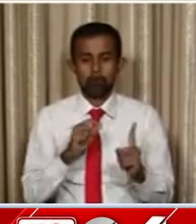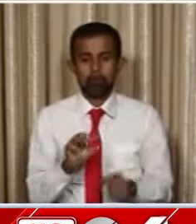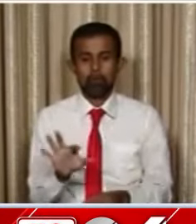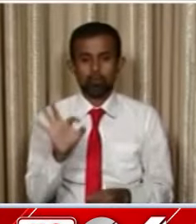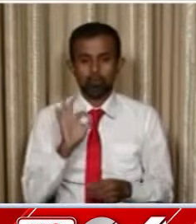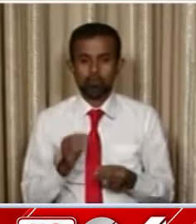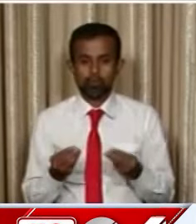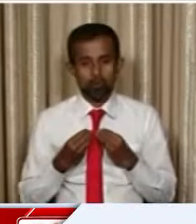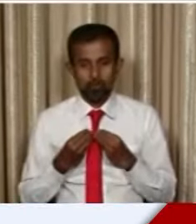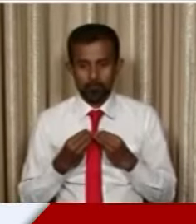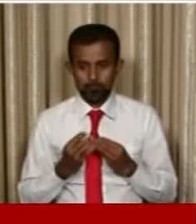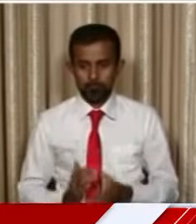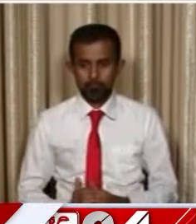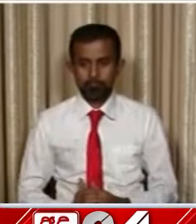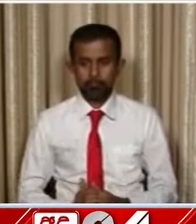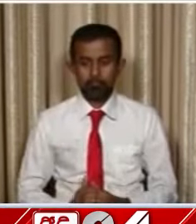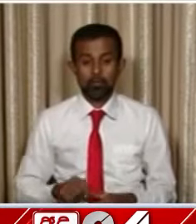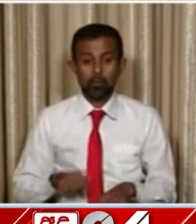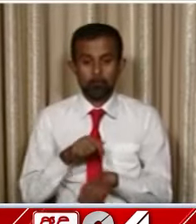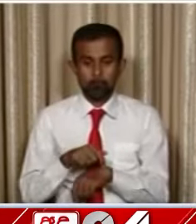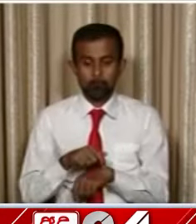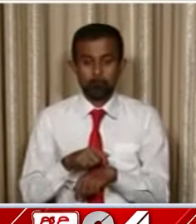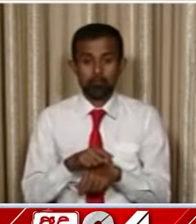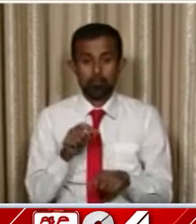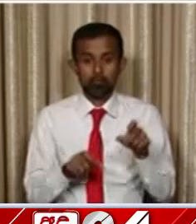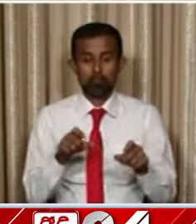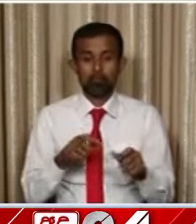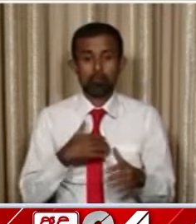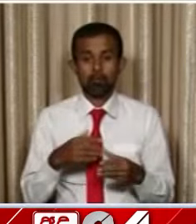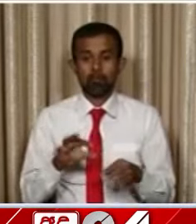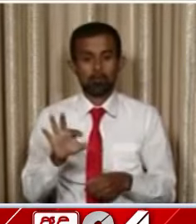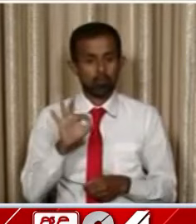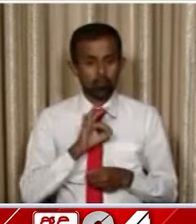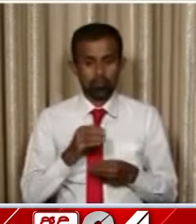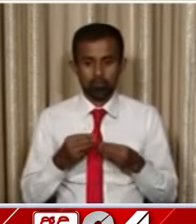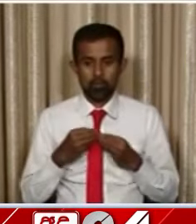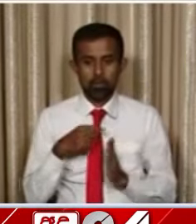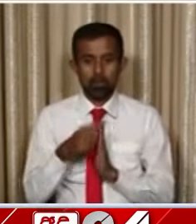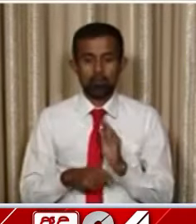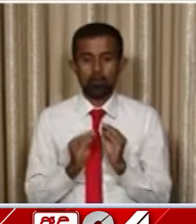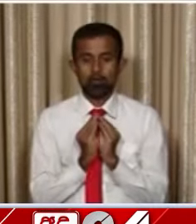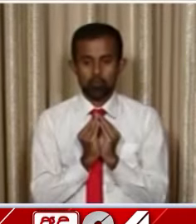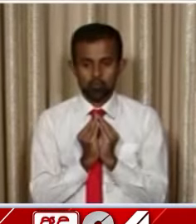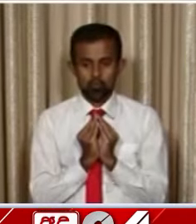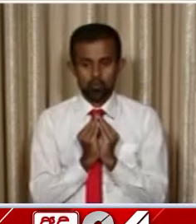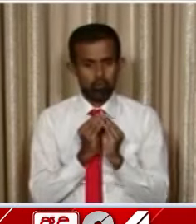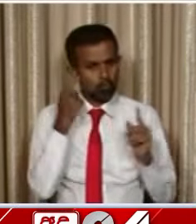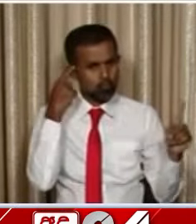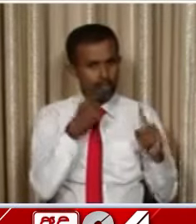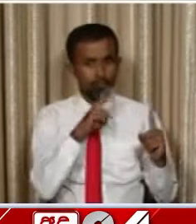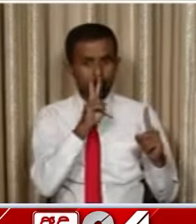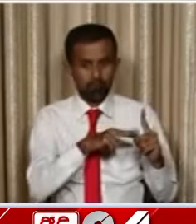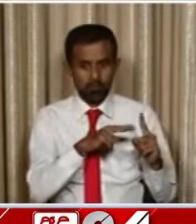කර ගන්නා ලදී. මේ අවස්ථාවේදී ජනතා මා තෝරාපත් කරනු ලැබුවේ ශ්‍රී ලංකා පොදුජන පෙරමුණ කෙරෙහි විශ්වාසය